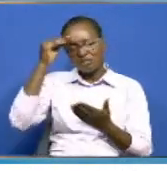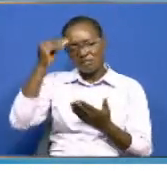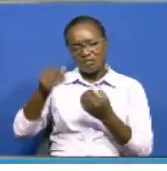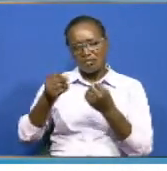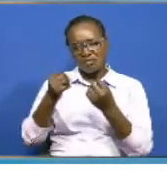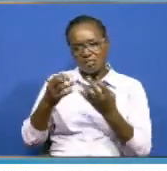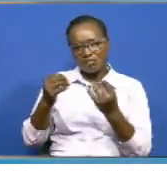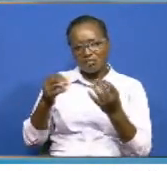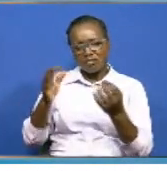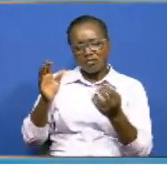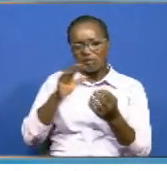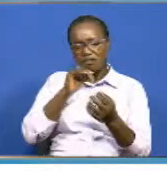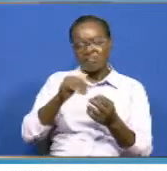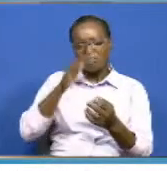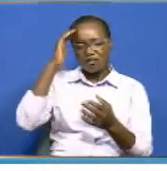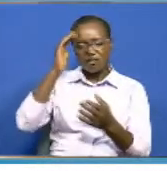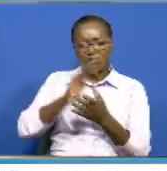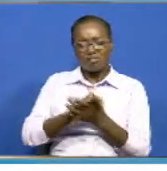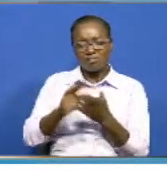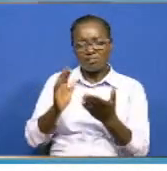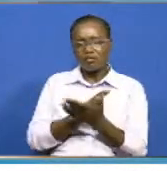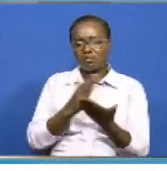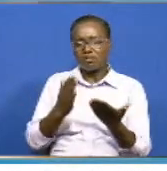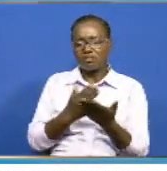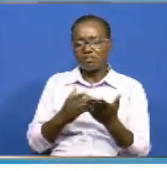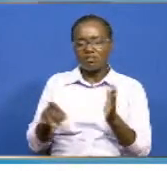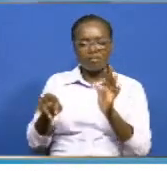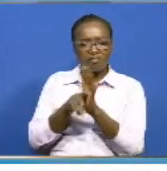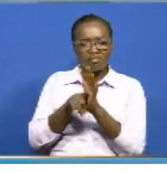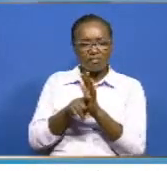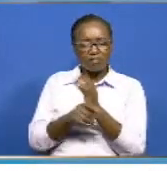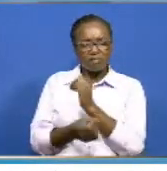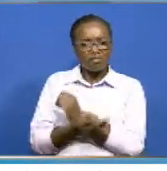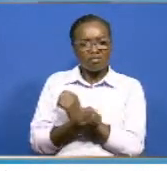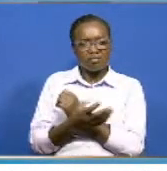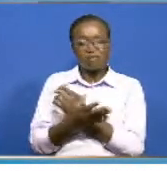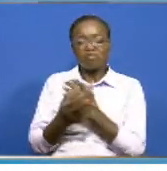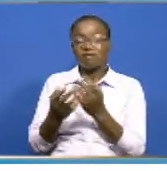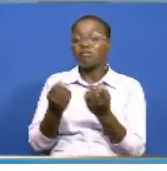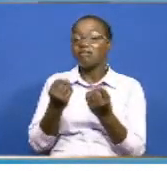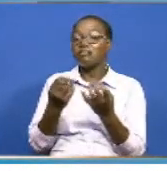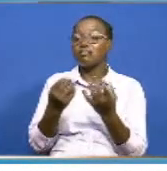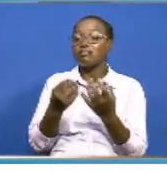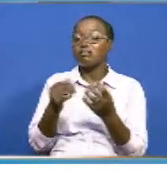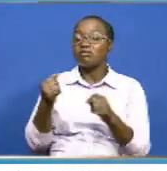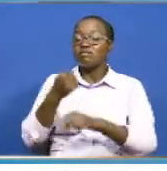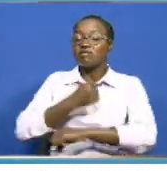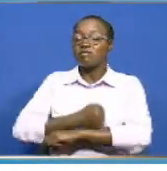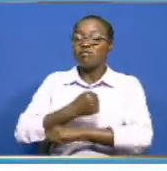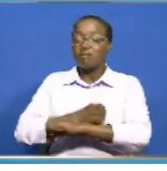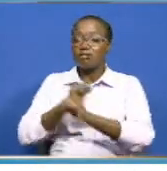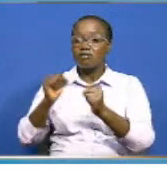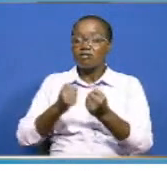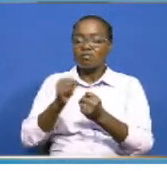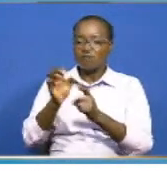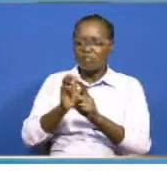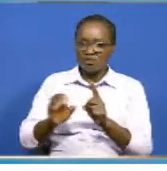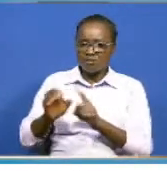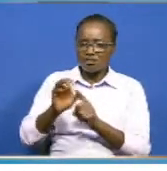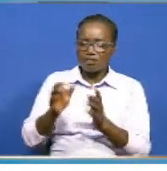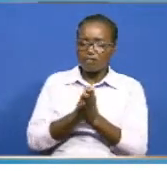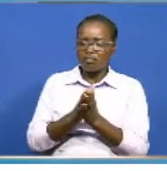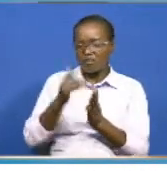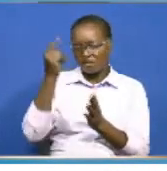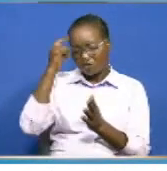ya kwamba kuna mtu anastahili kuambia tofauti, na kuna kauli ambayo wengi husema ya kwamba shule ni eneo salama, na nafikiri ya